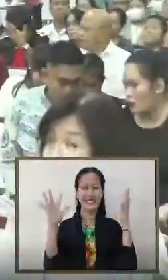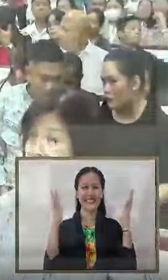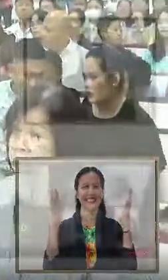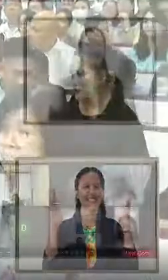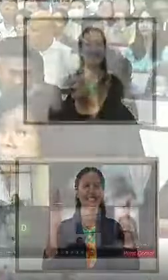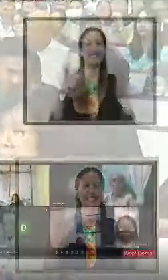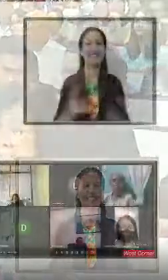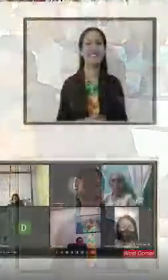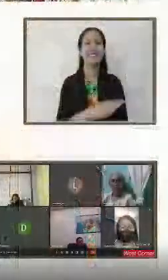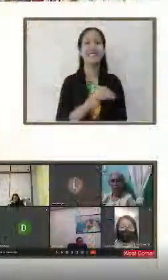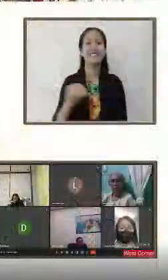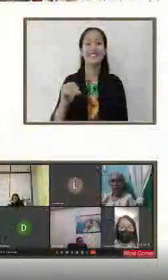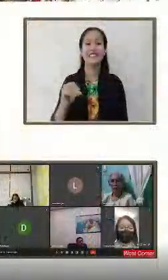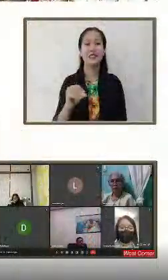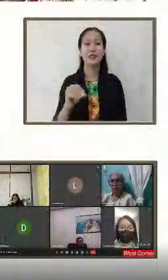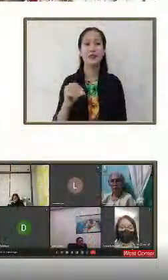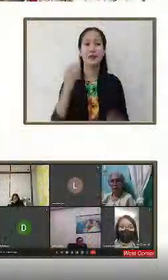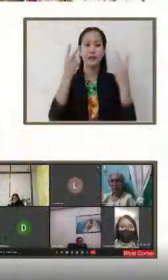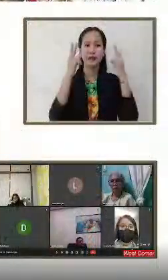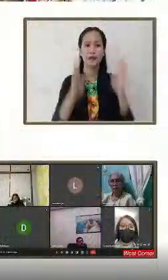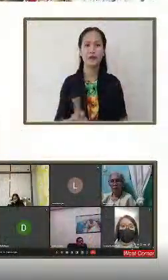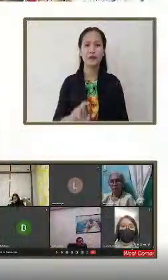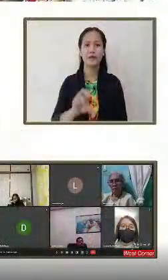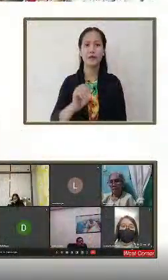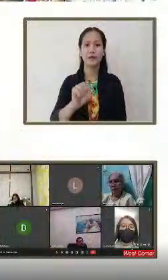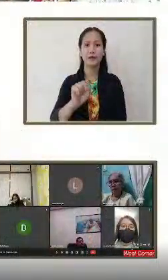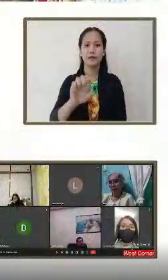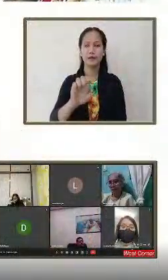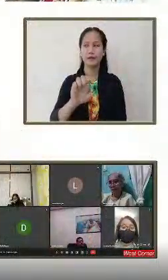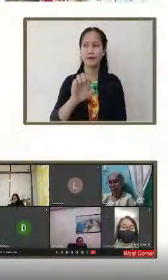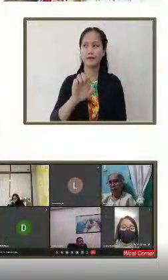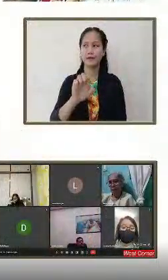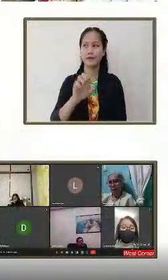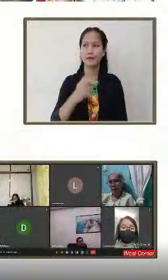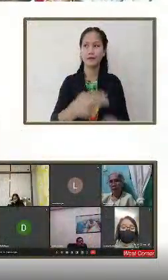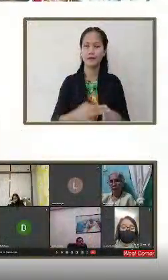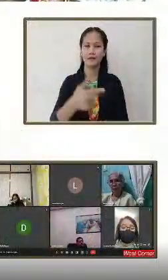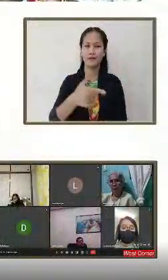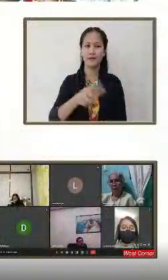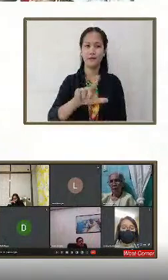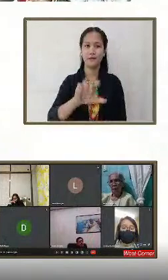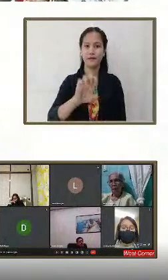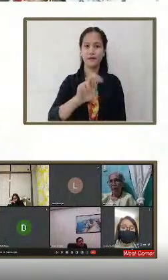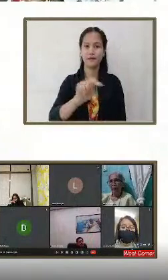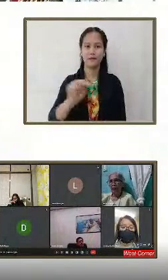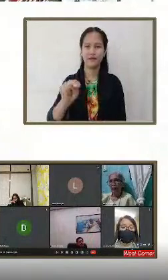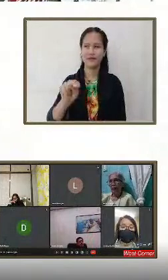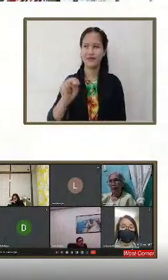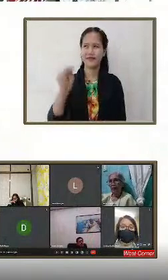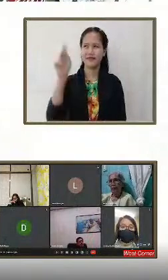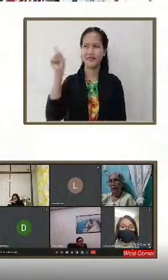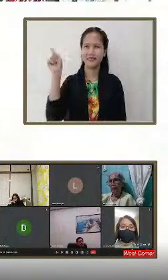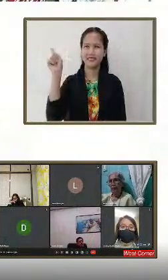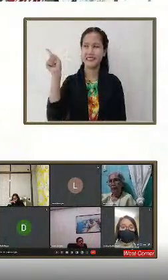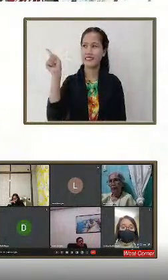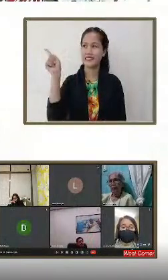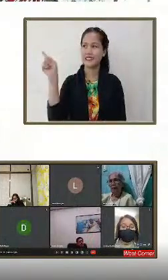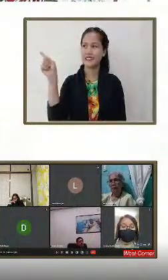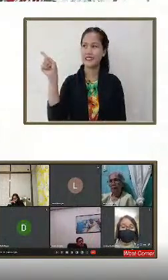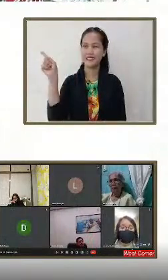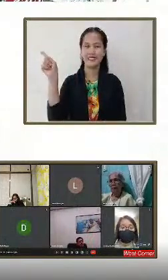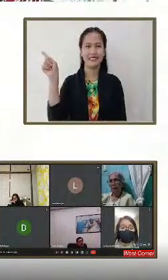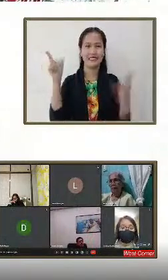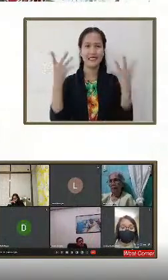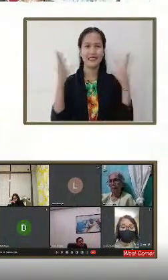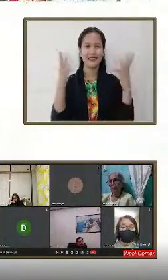ni Ma'am Generous Pugarin si Glenmar Biligan. Glenmar, ayun, andun po sa likod. Palakpakan natin. Amen.